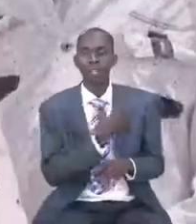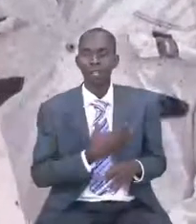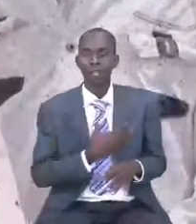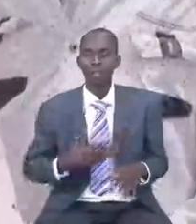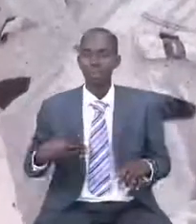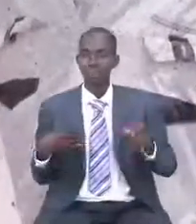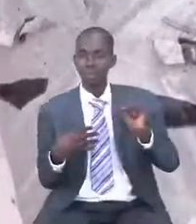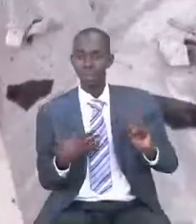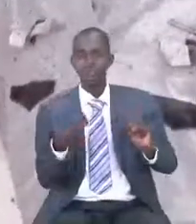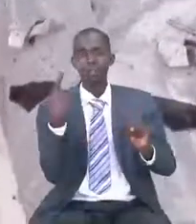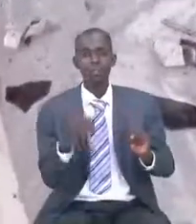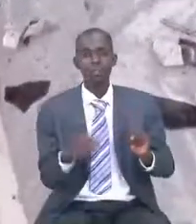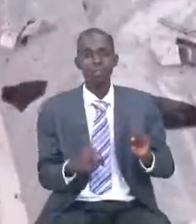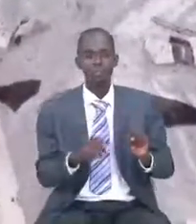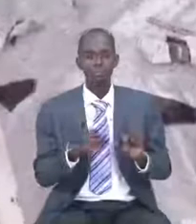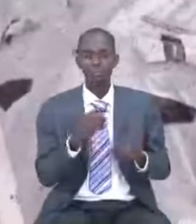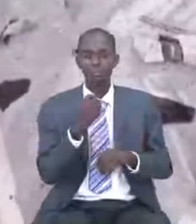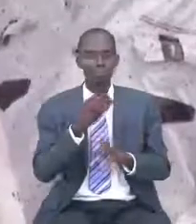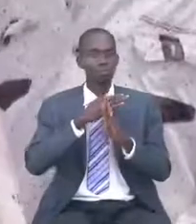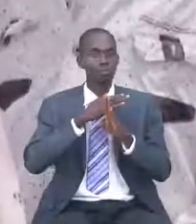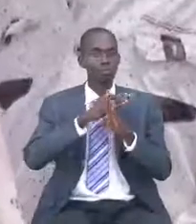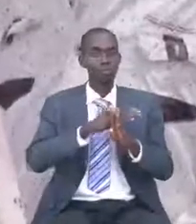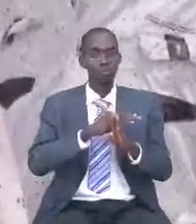chose principale.